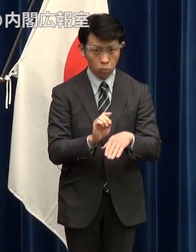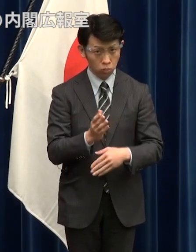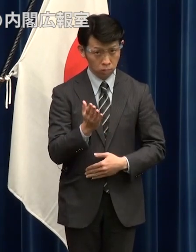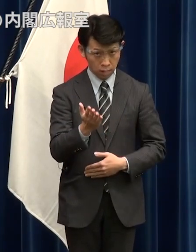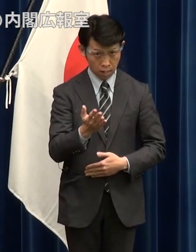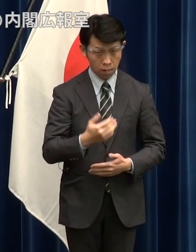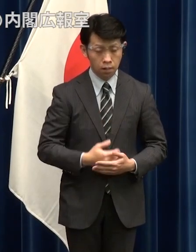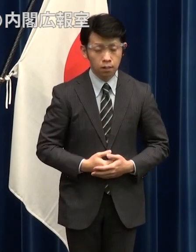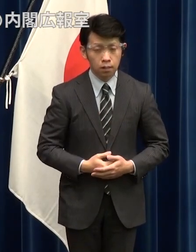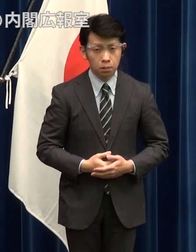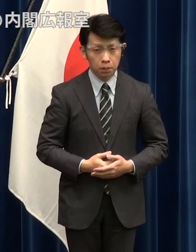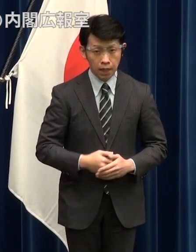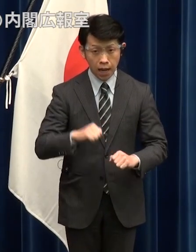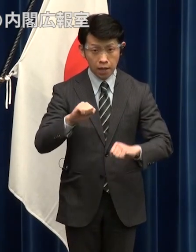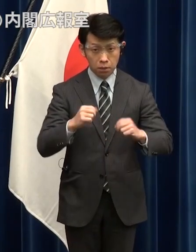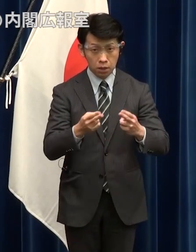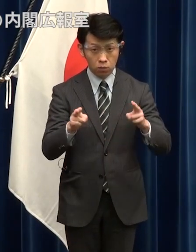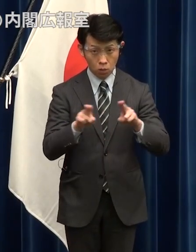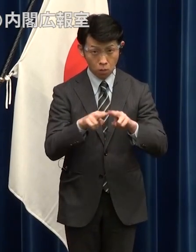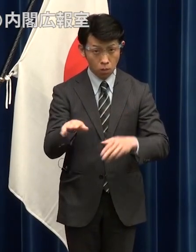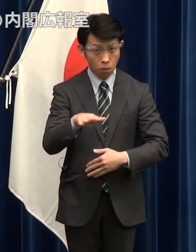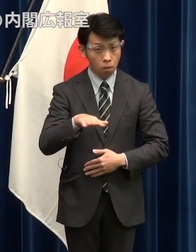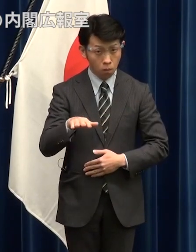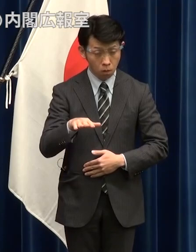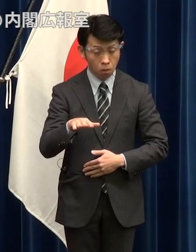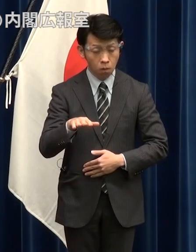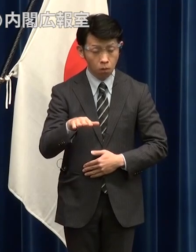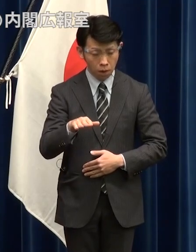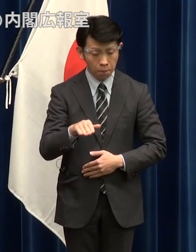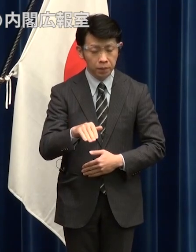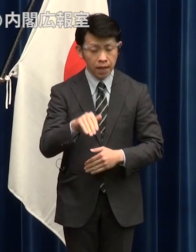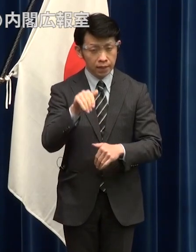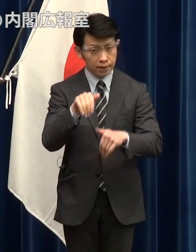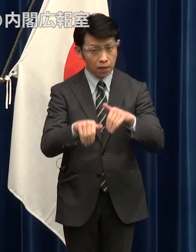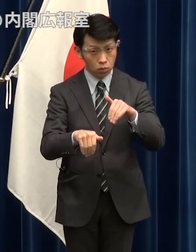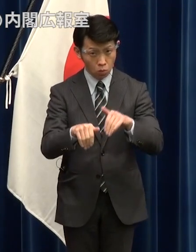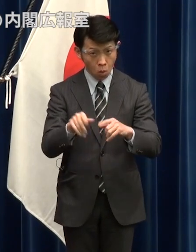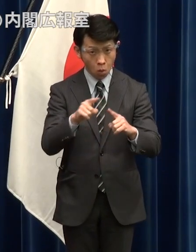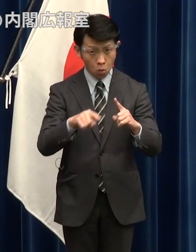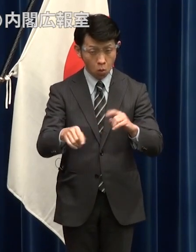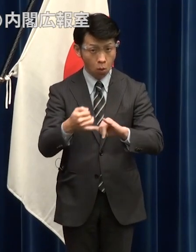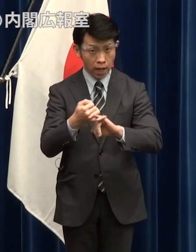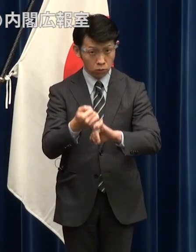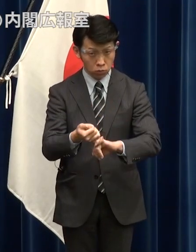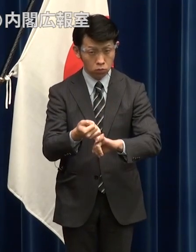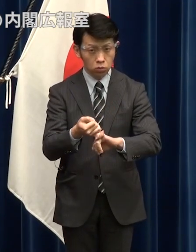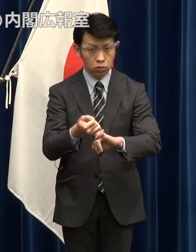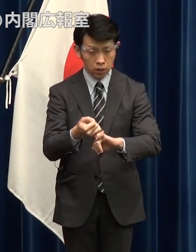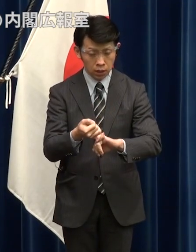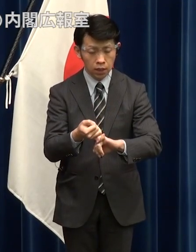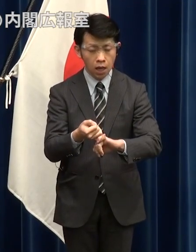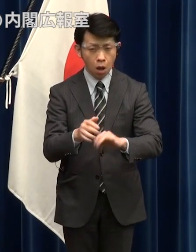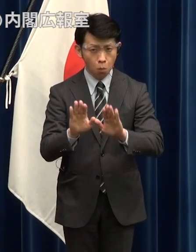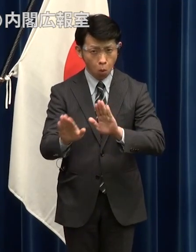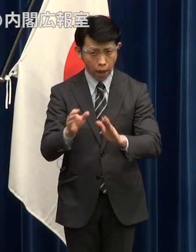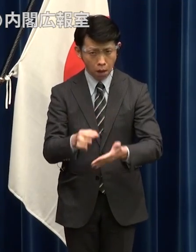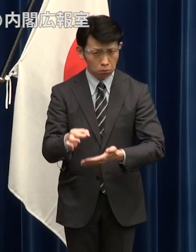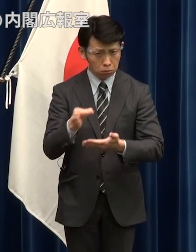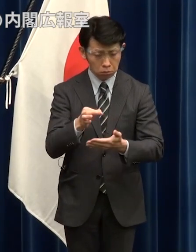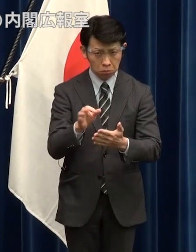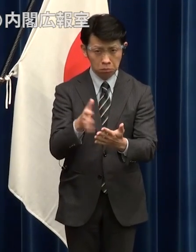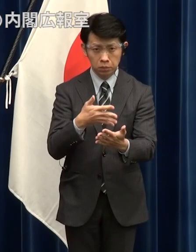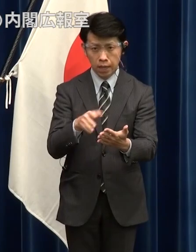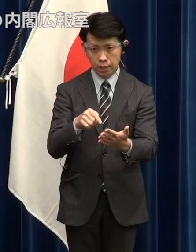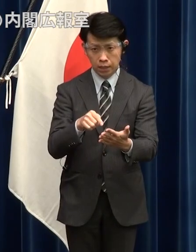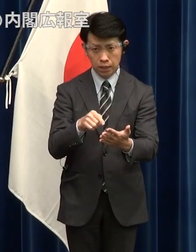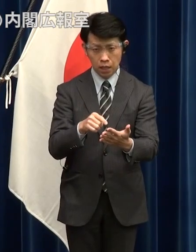また自民党内には選挙公約に防衛増税を明記され、まあ、していない、やるなら国民に信を問うべ